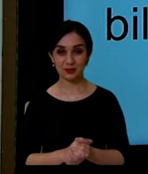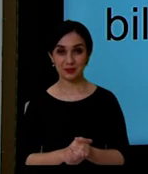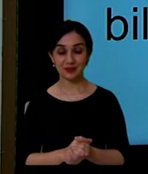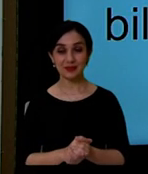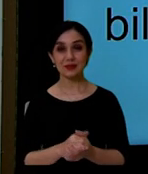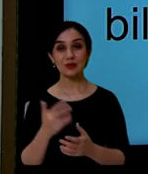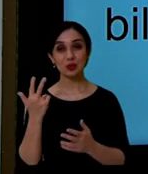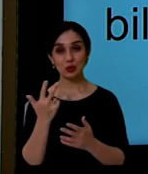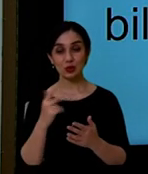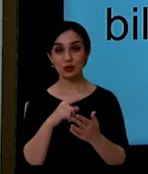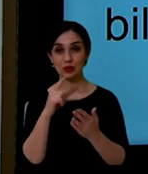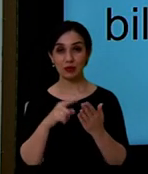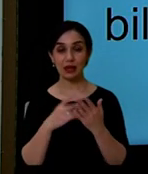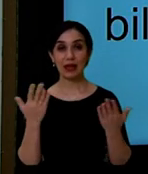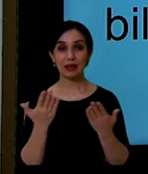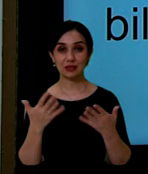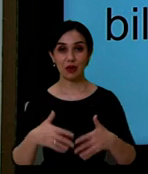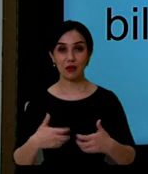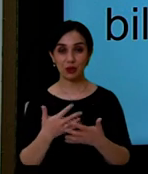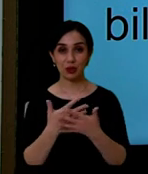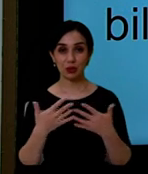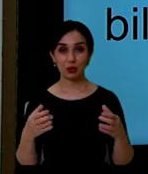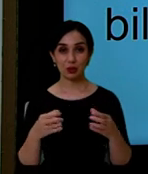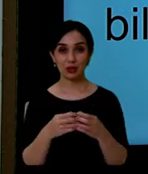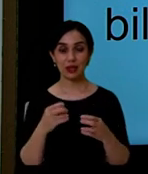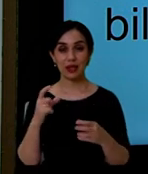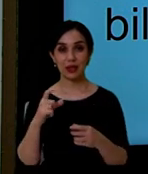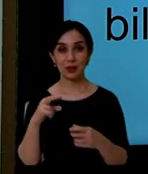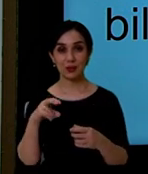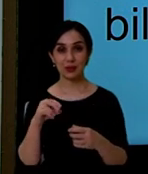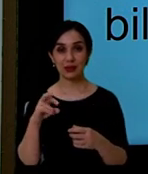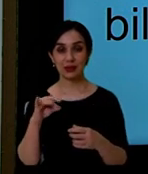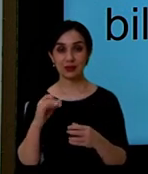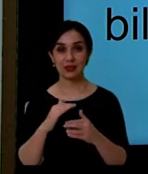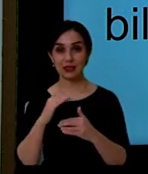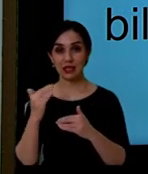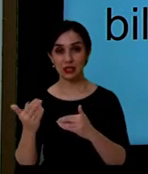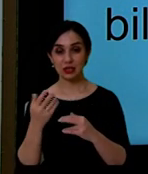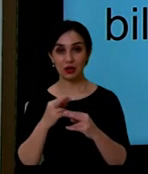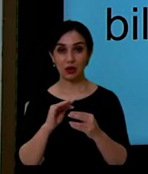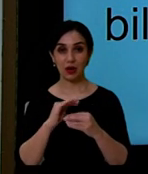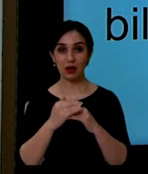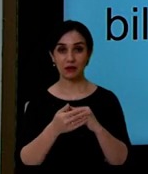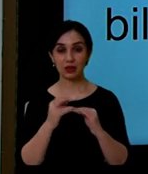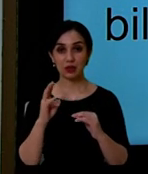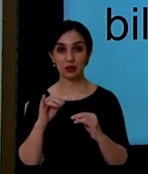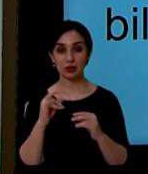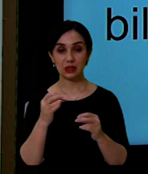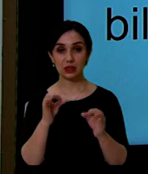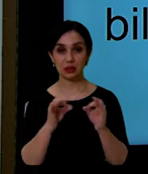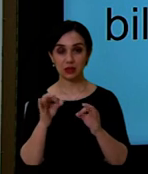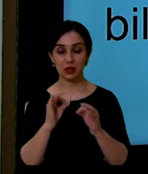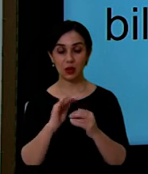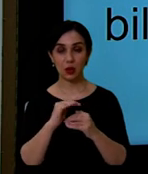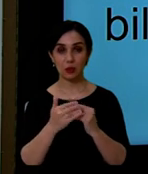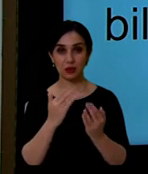3-chi savol. Qaysi hayvonlar guruhida epidermisning tashqi qavati mugizdan iborat tangachalar